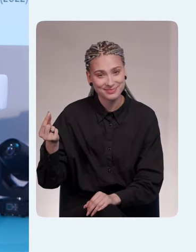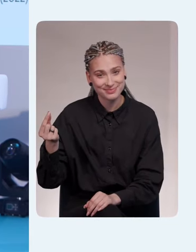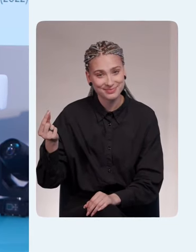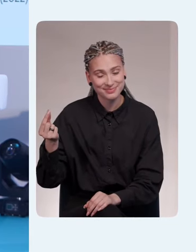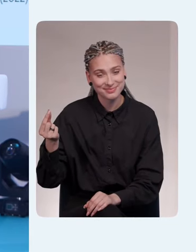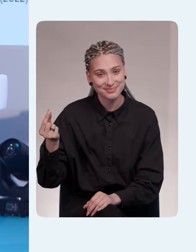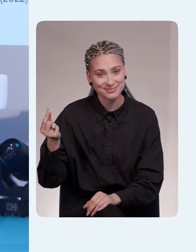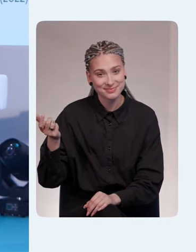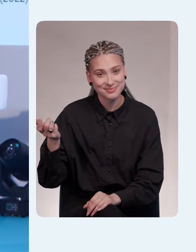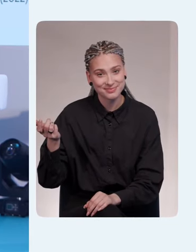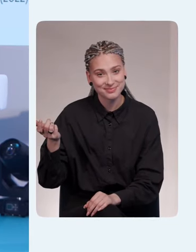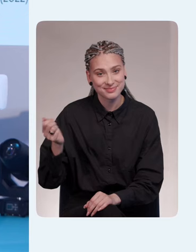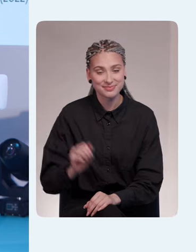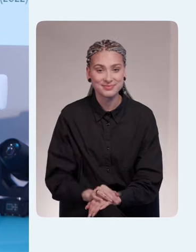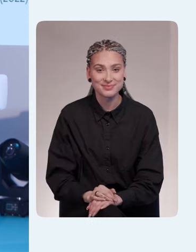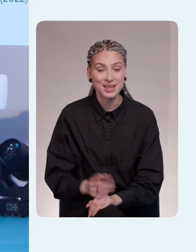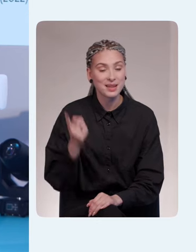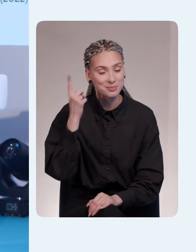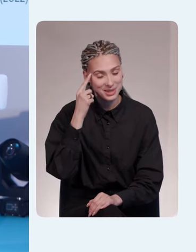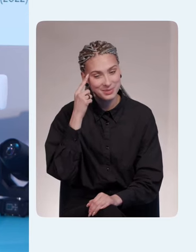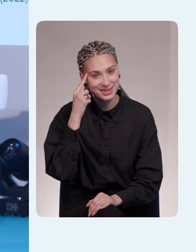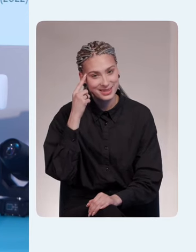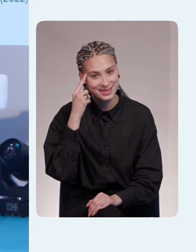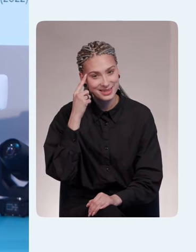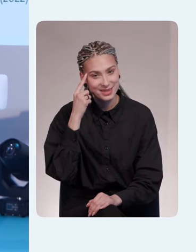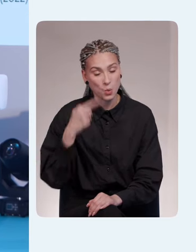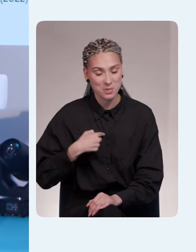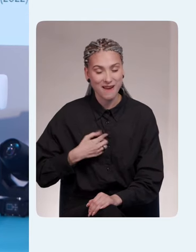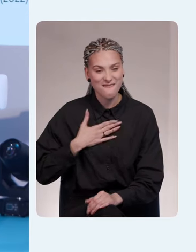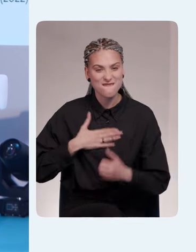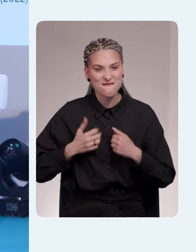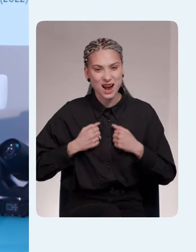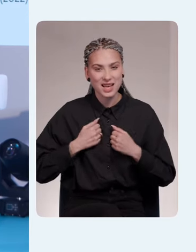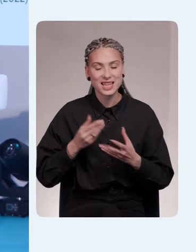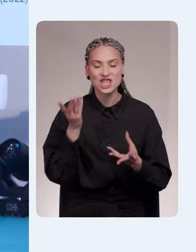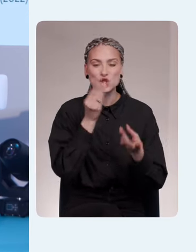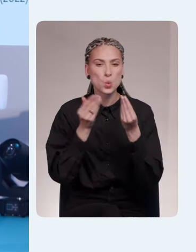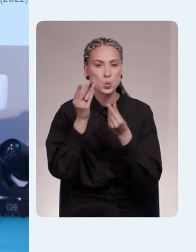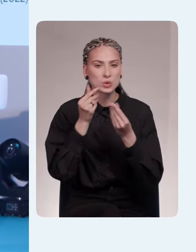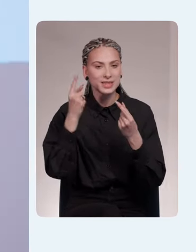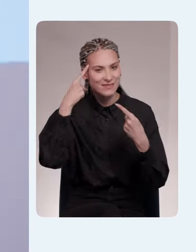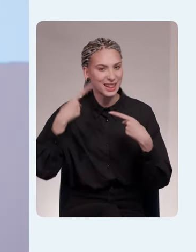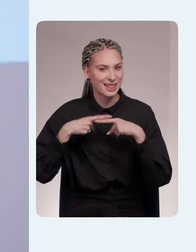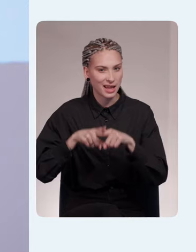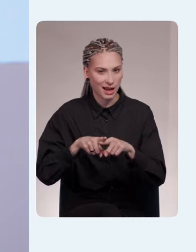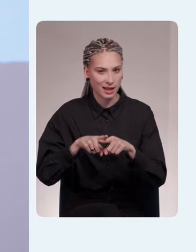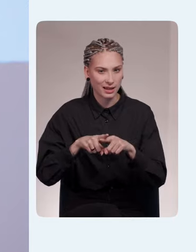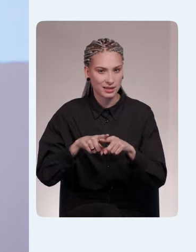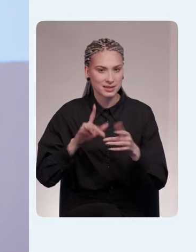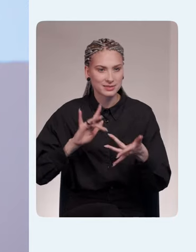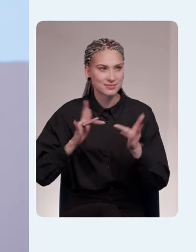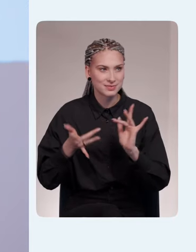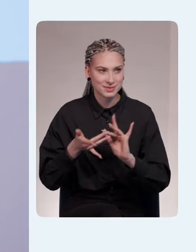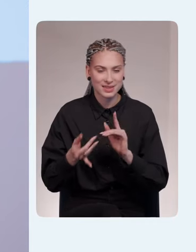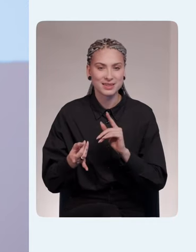Да. И понимаете, ну, у меня в ванной искусственный интеллект. Я